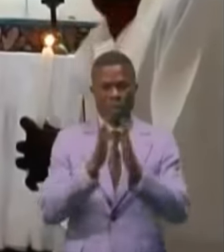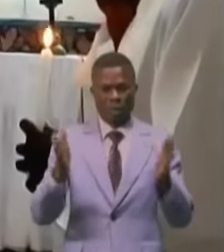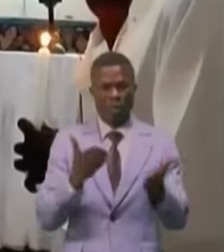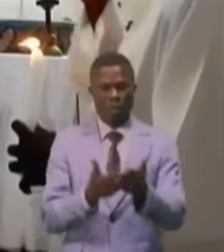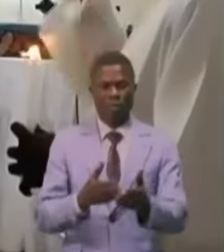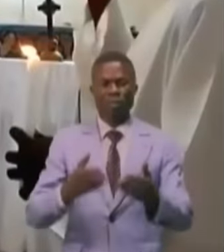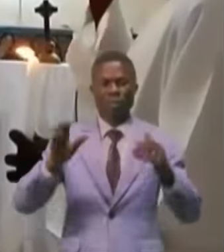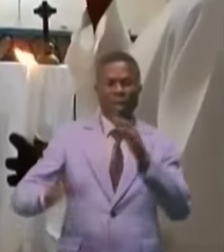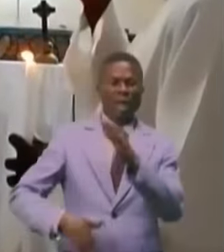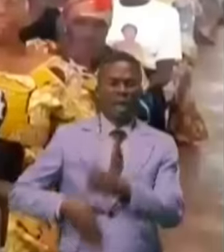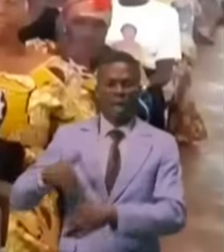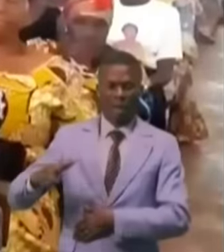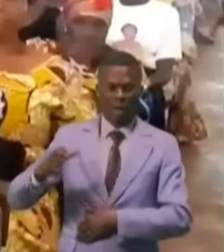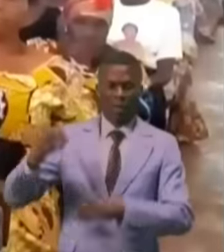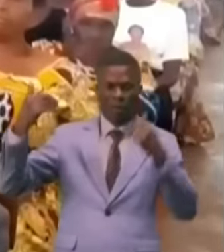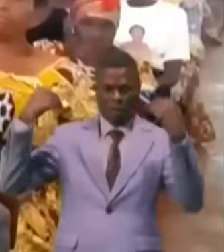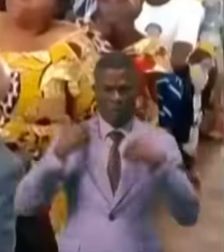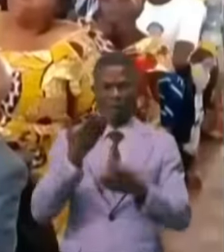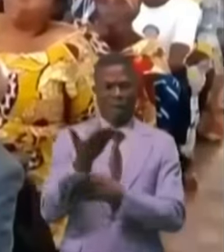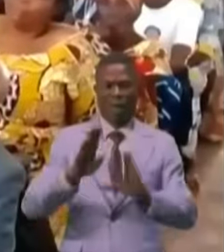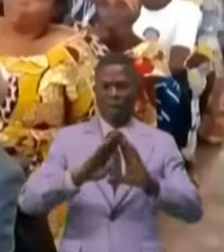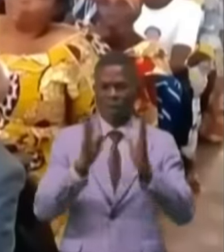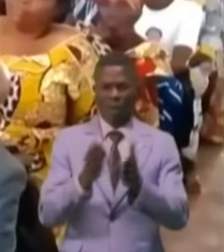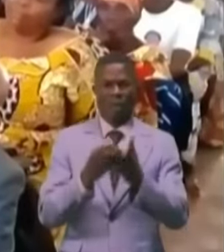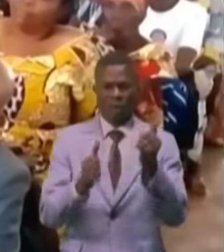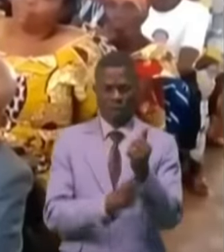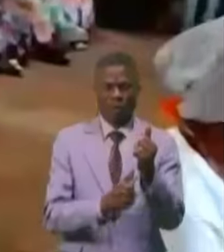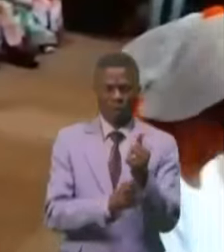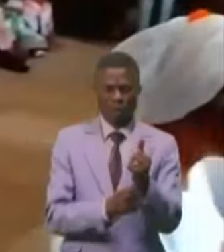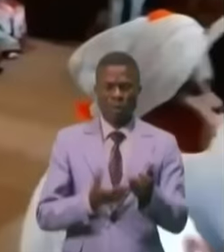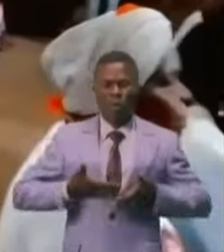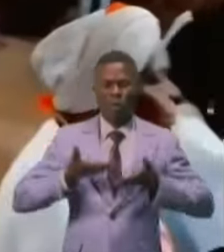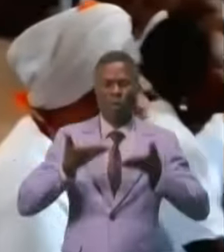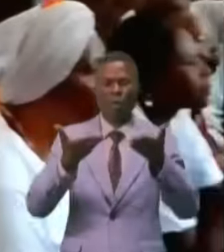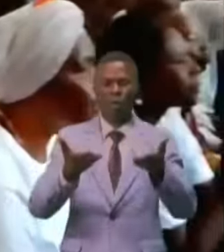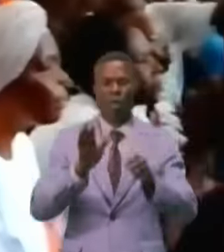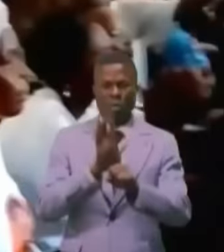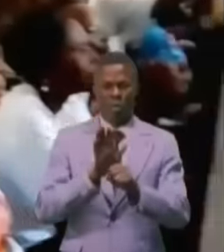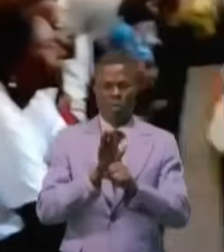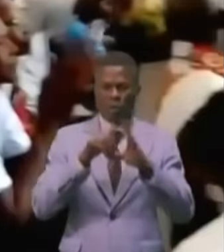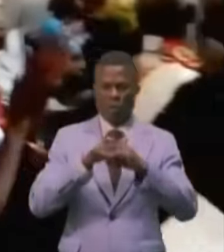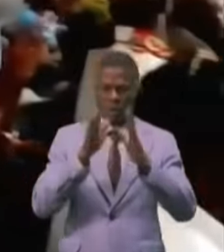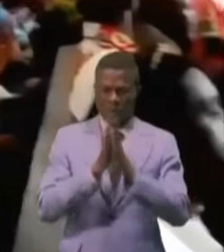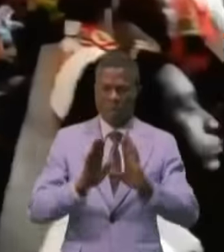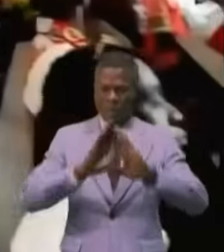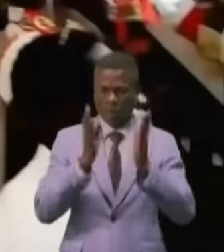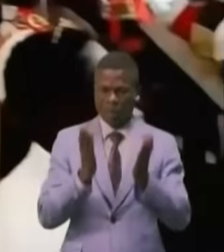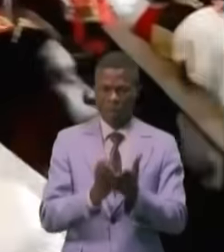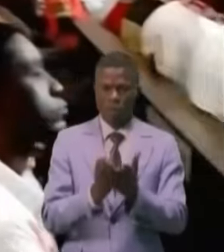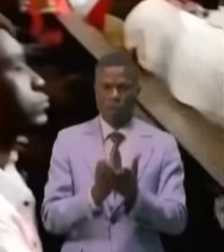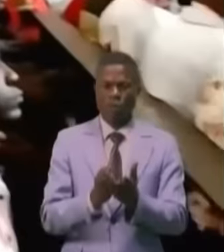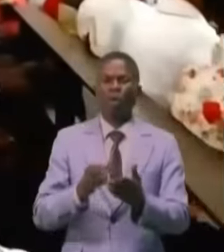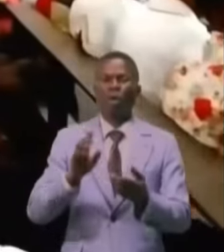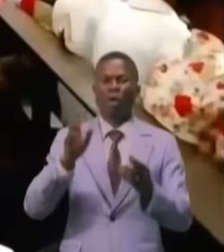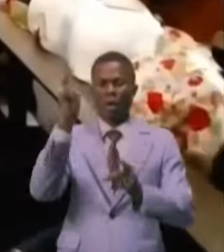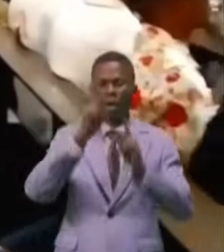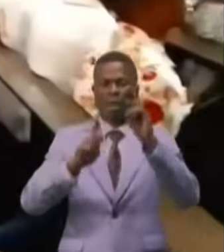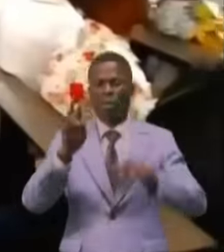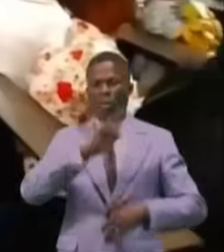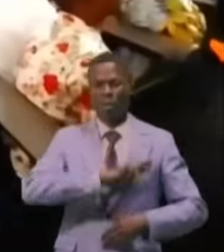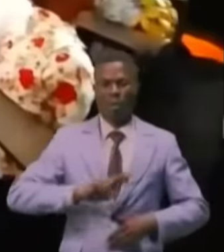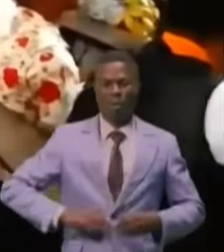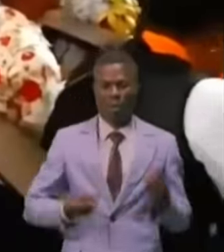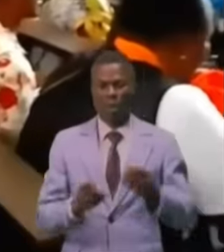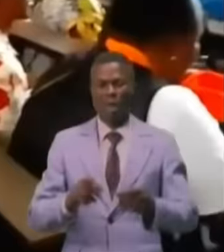Blinon Toumba a exhorté les participants à persévérer dans la prière pour vaincre tous les ennemis de la RDC et les rebelles du